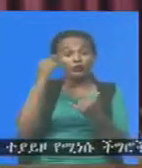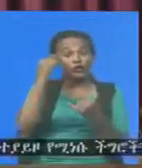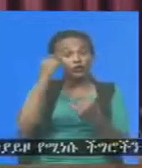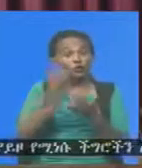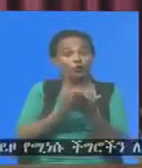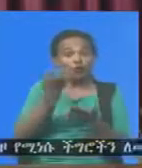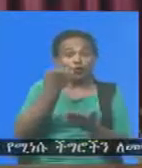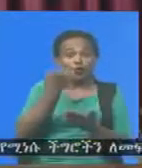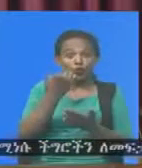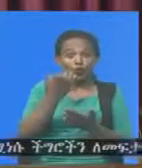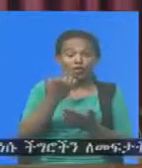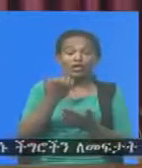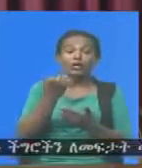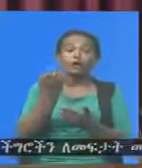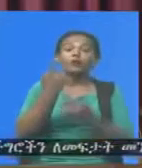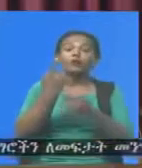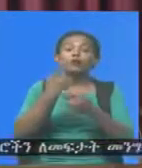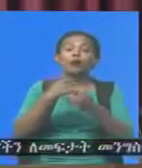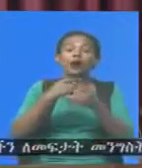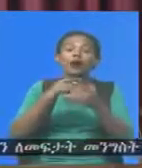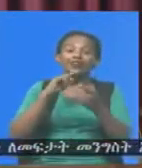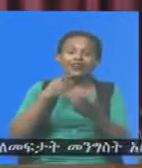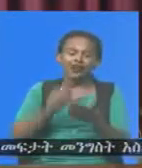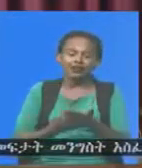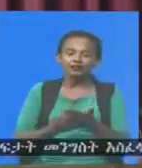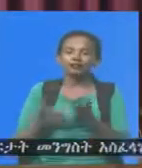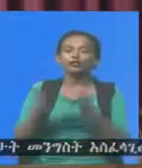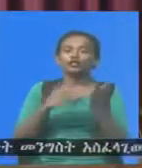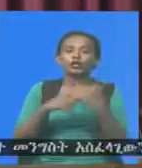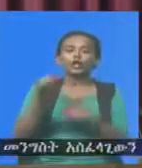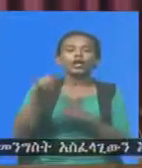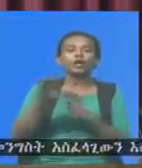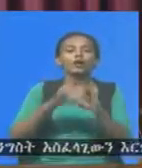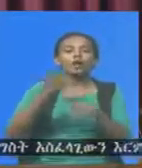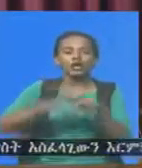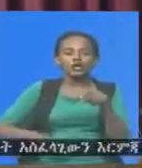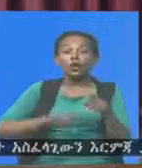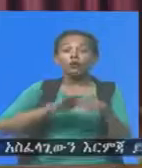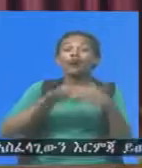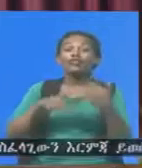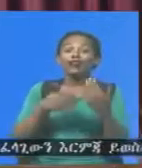አሁን ምናስበውን እድገት ማረጋጋት እንቸገራለን በአጠቃላይ